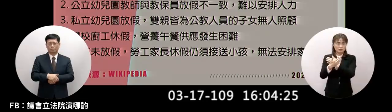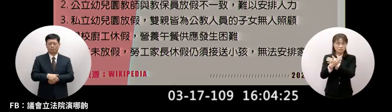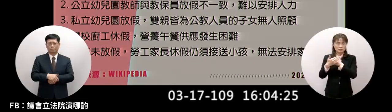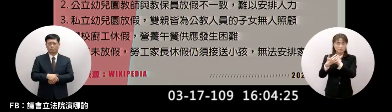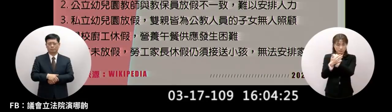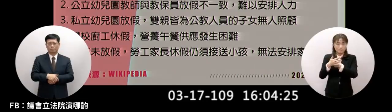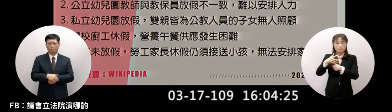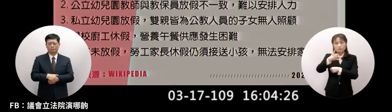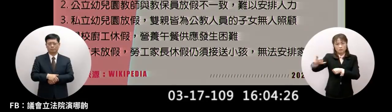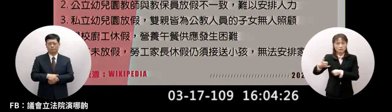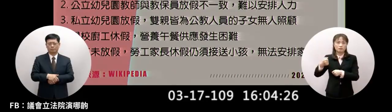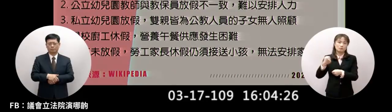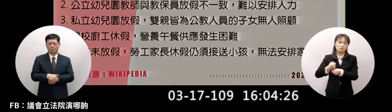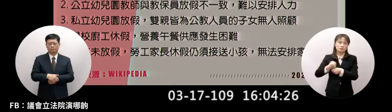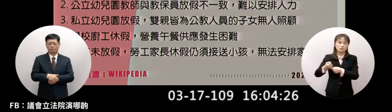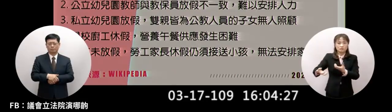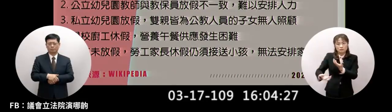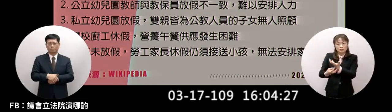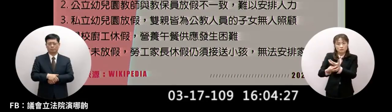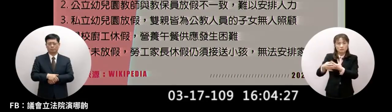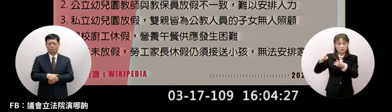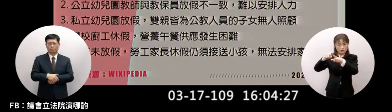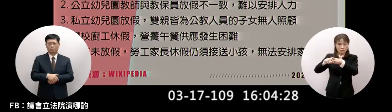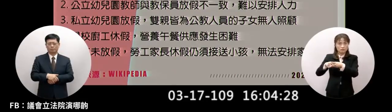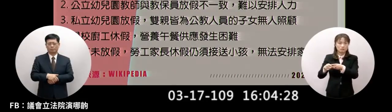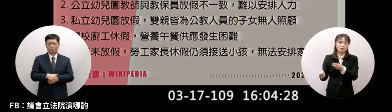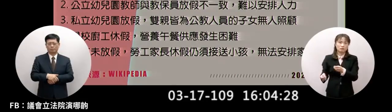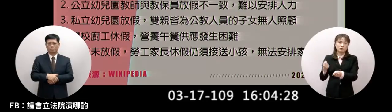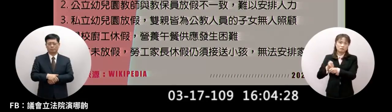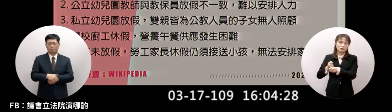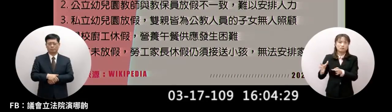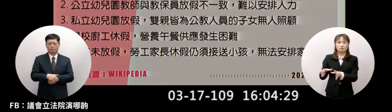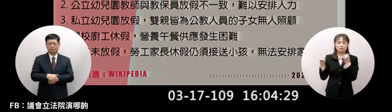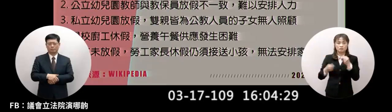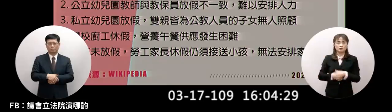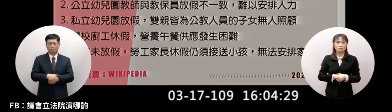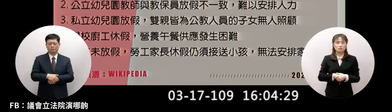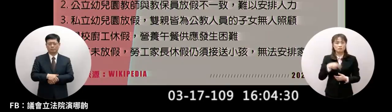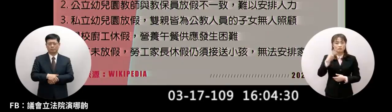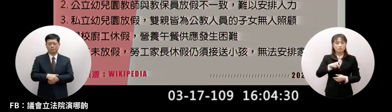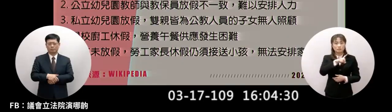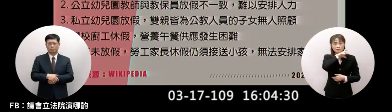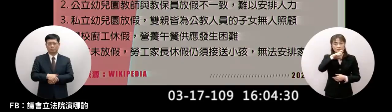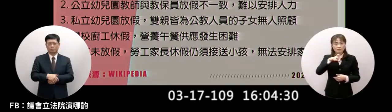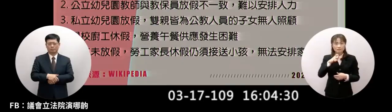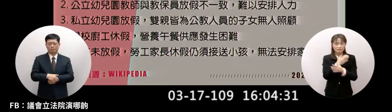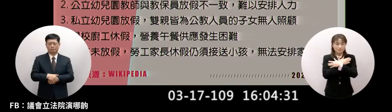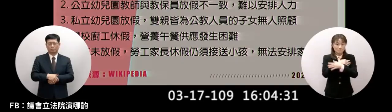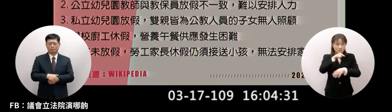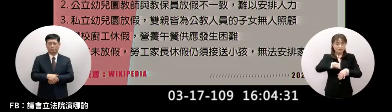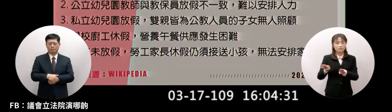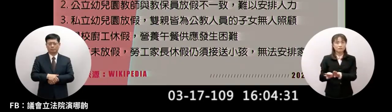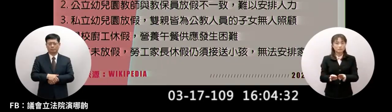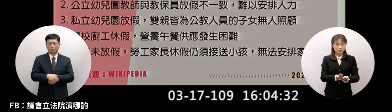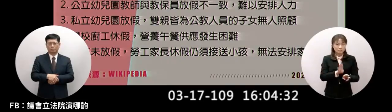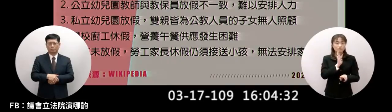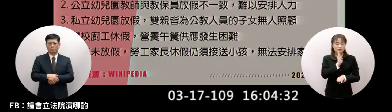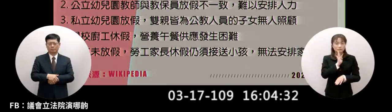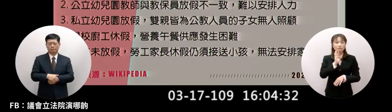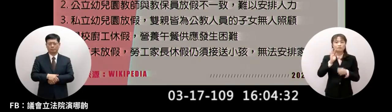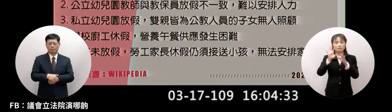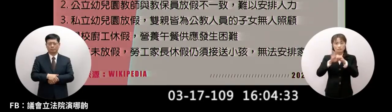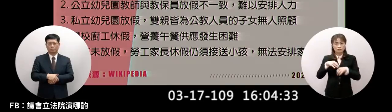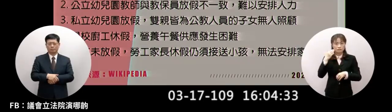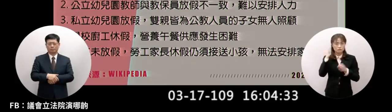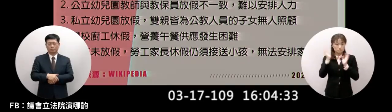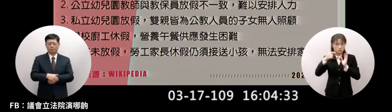上班，然后这人力就真歹安排，吼，啊，包括你像讲私立幼儿园是放假哦，吼，所以读私